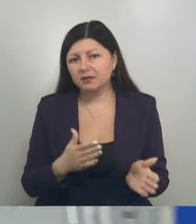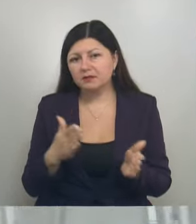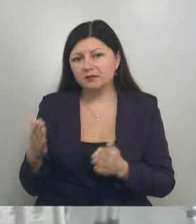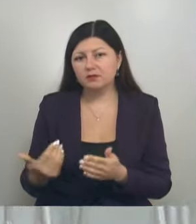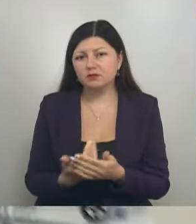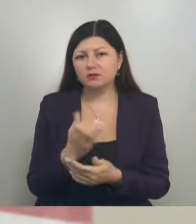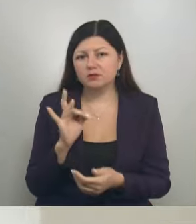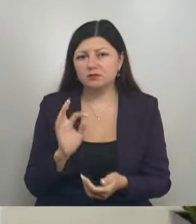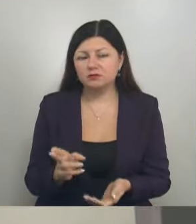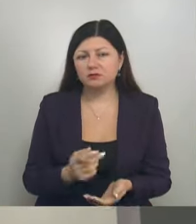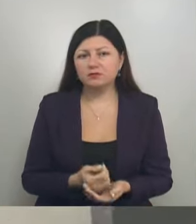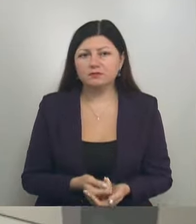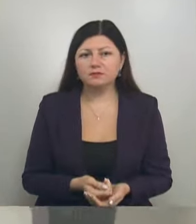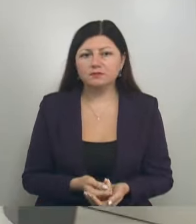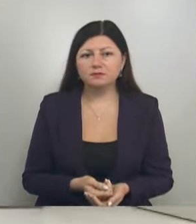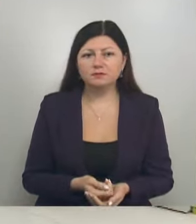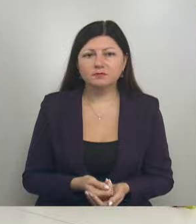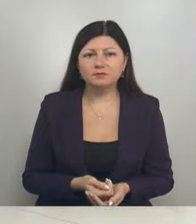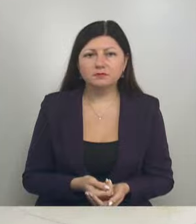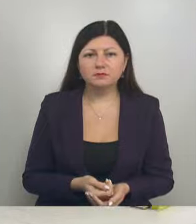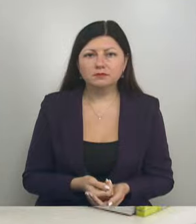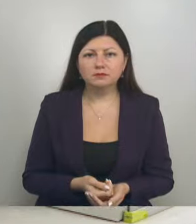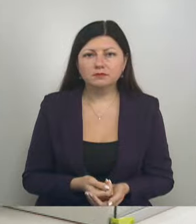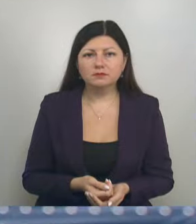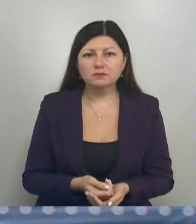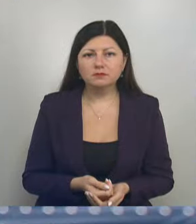Аксенова, Валерий Ларьков. Программа «Такой день» на Мире Белогорье.